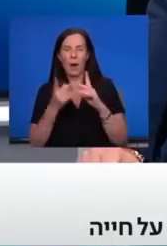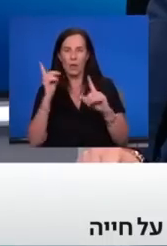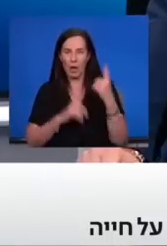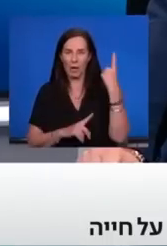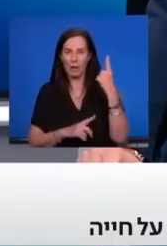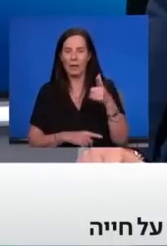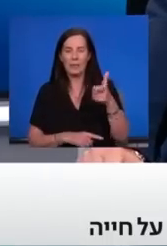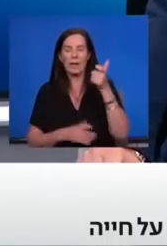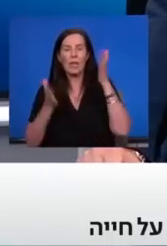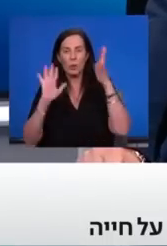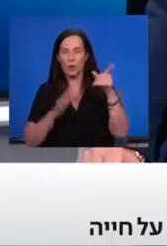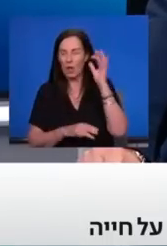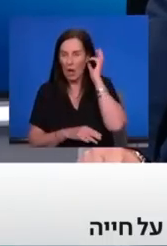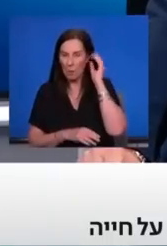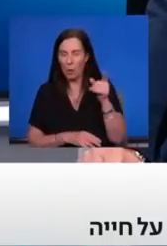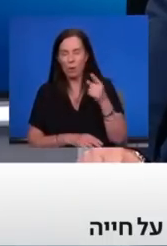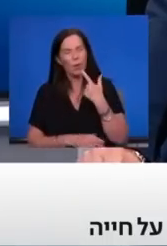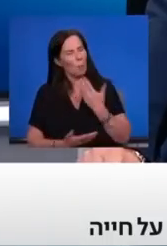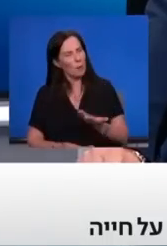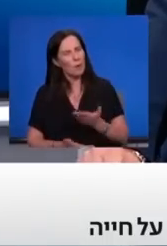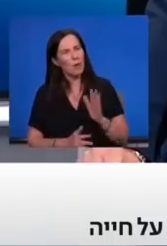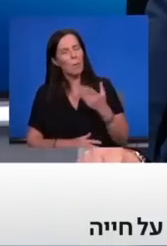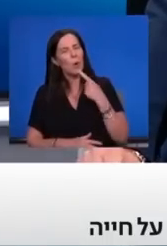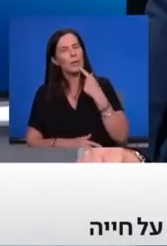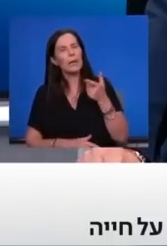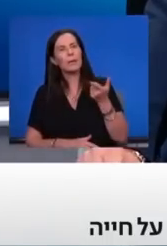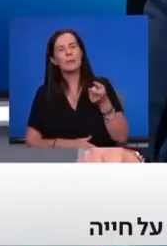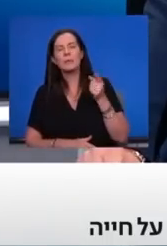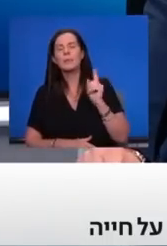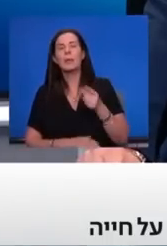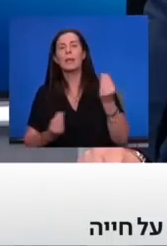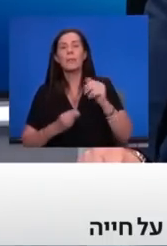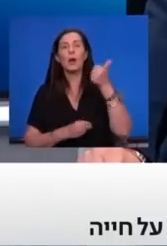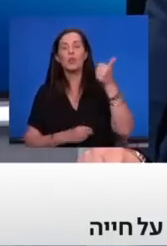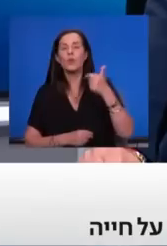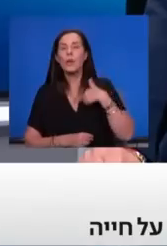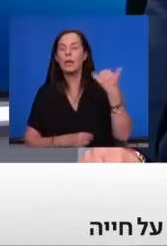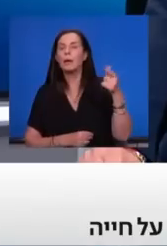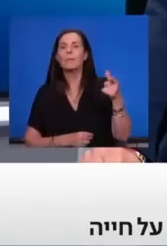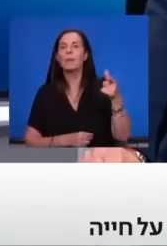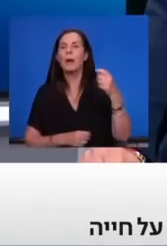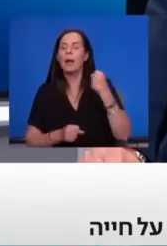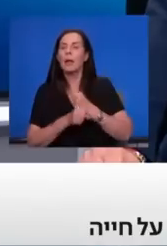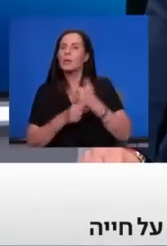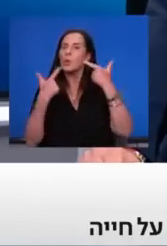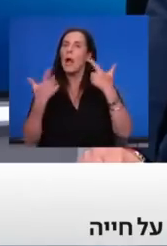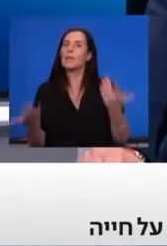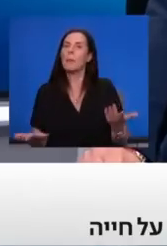הרצח הנוראי הזה של הנערה, אתה אומר, בוא נגיד, הרי צריך, הדבר הראשון שהיית מצפה זה לעשות הסברה